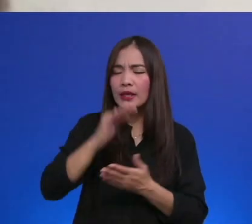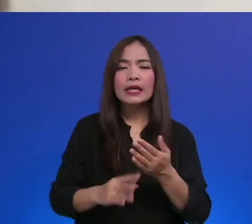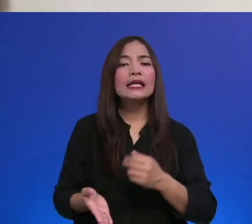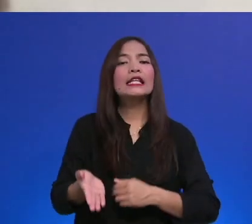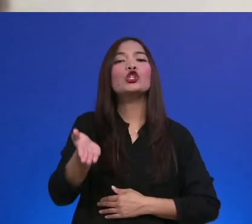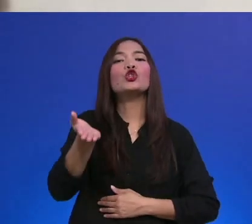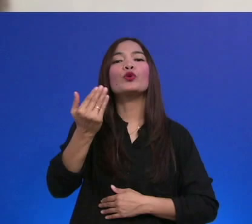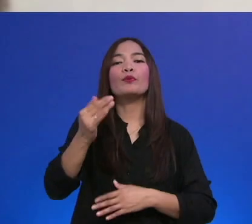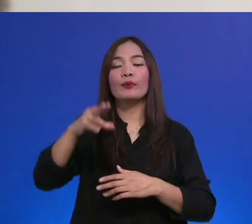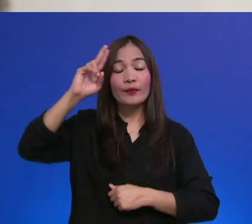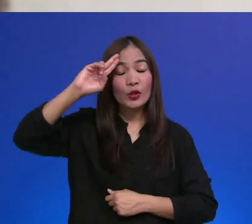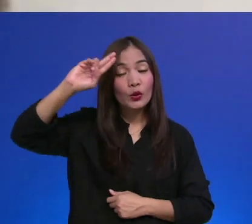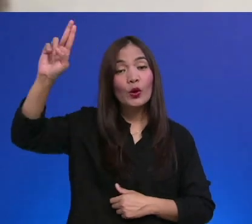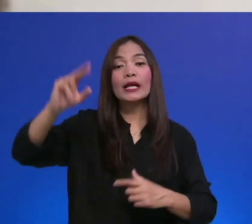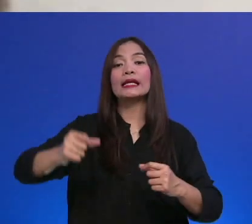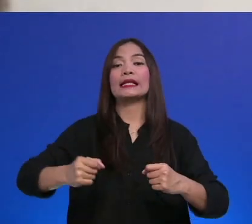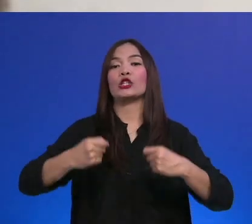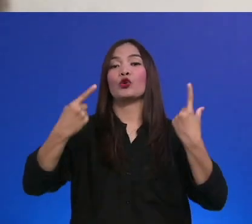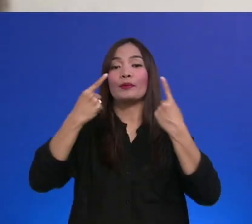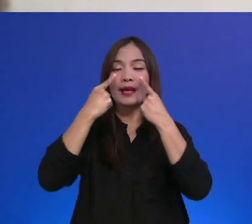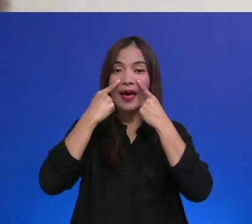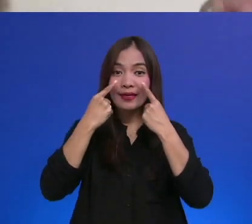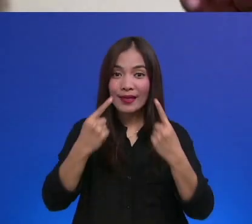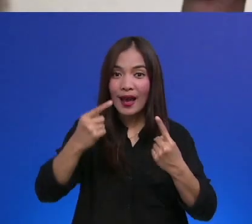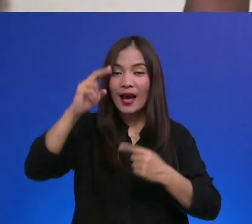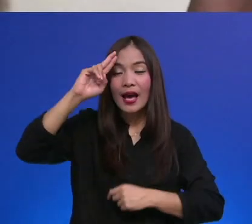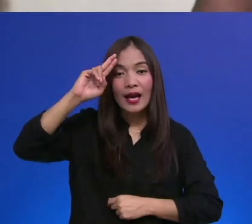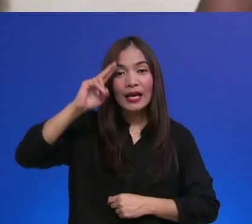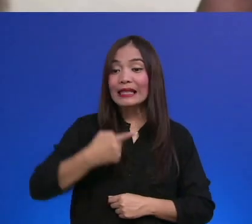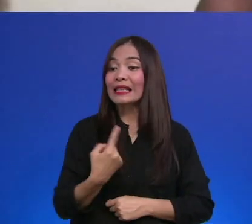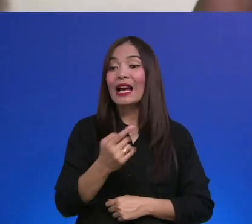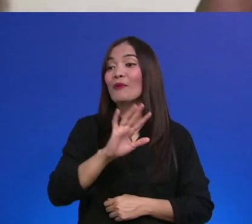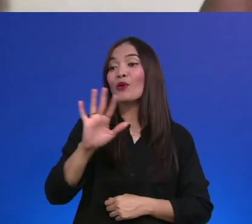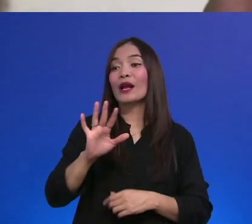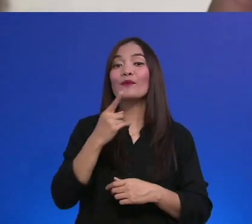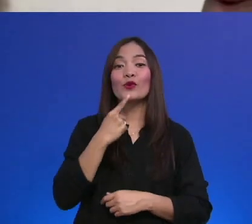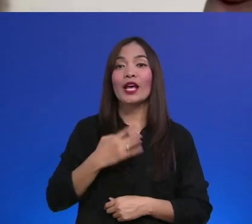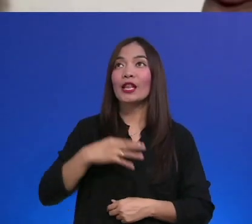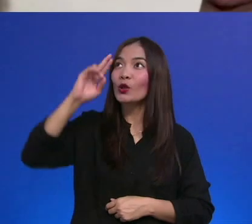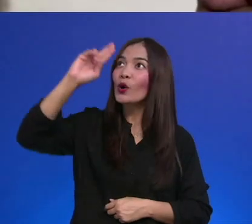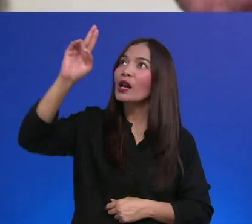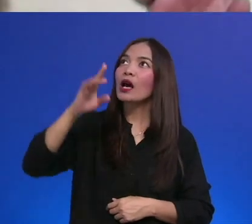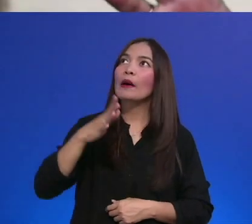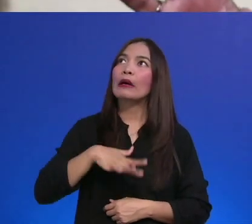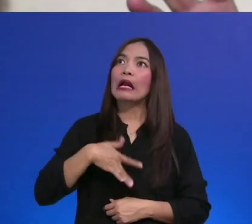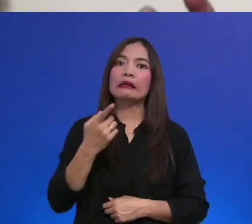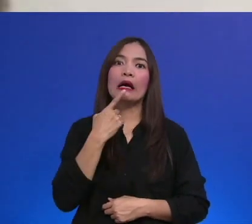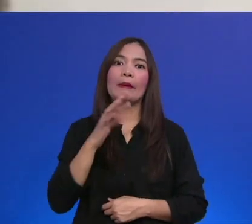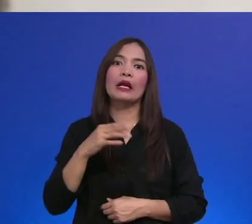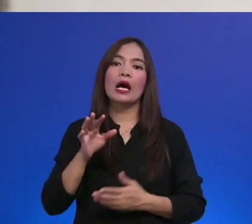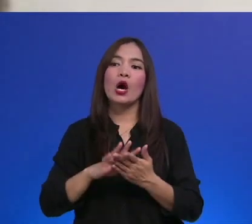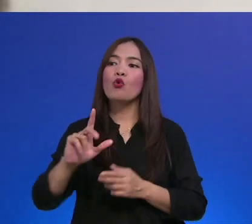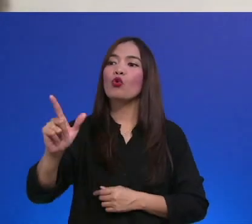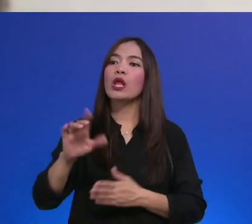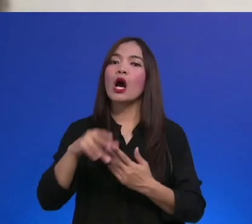Tuhan yang nyata kita bukan bertuhan karena merasa berhutang kepada orang tua yang